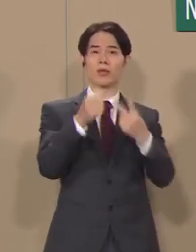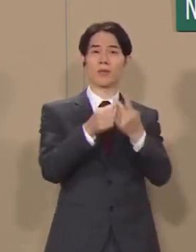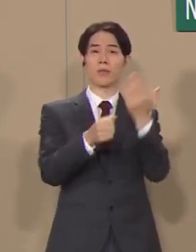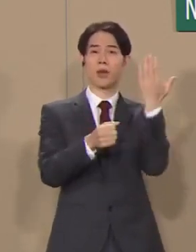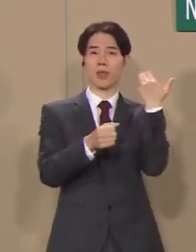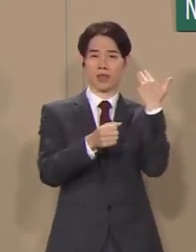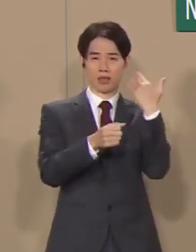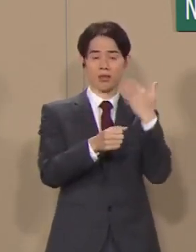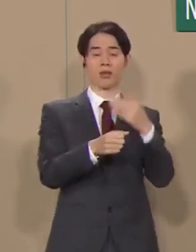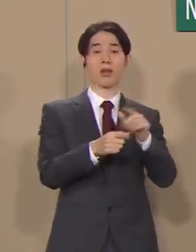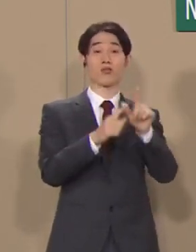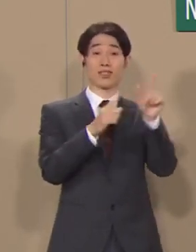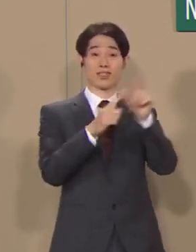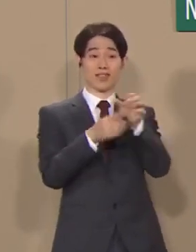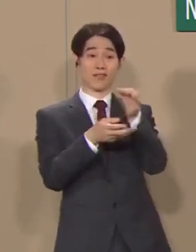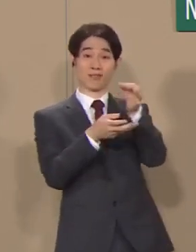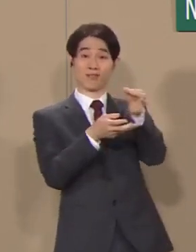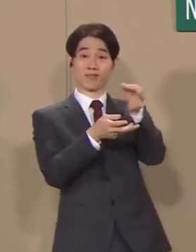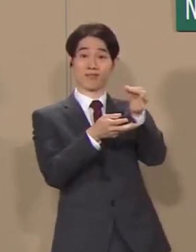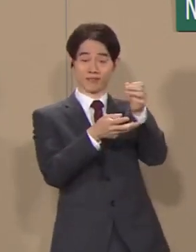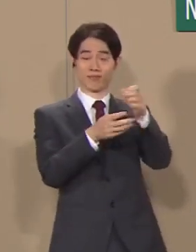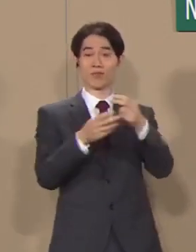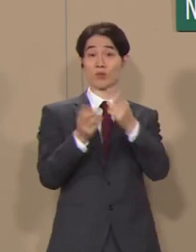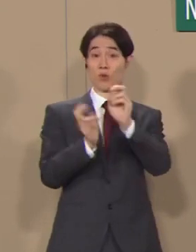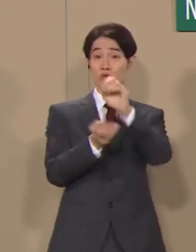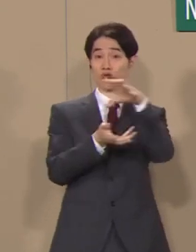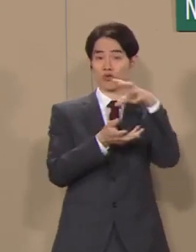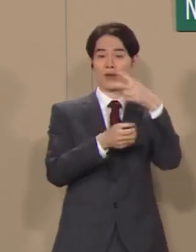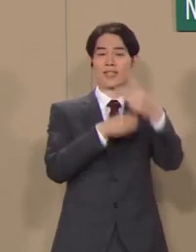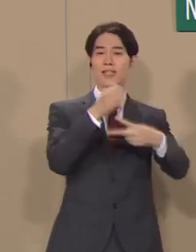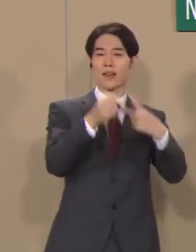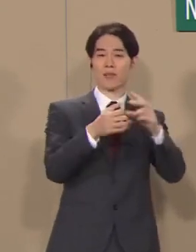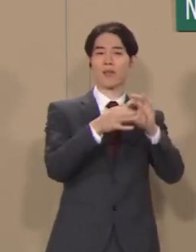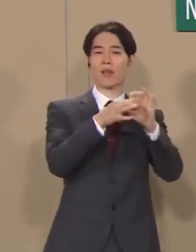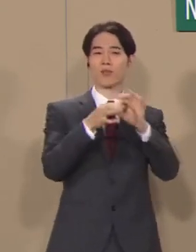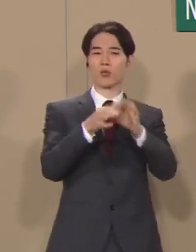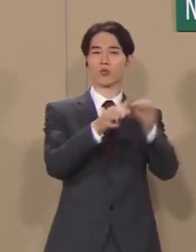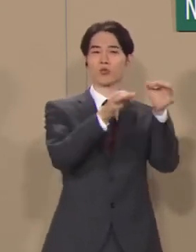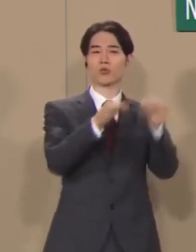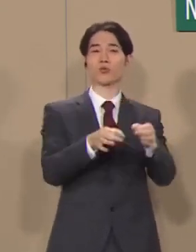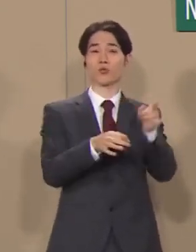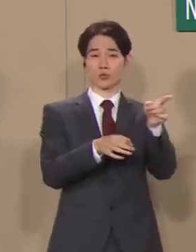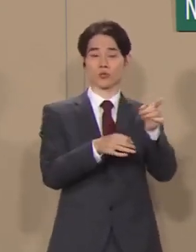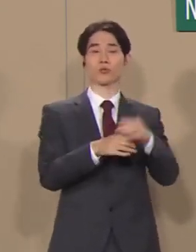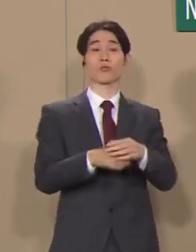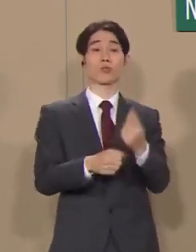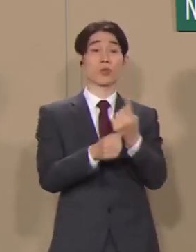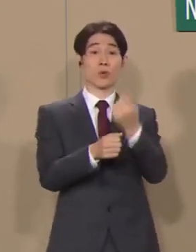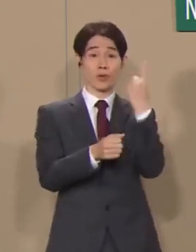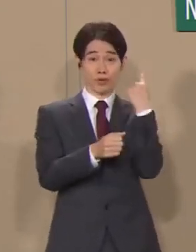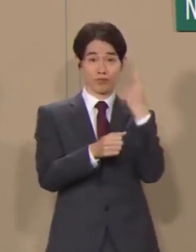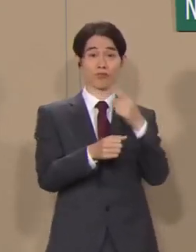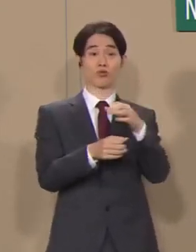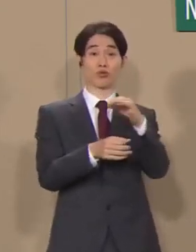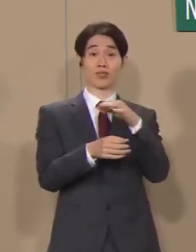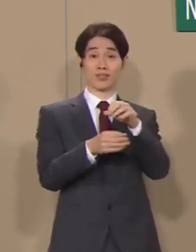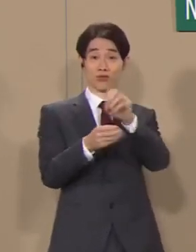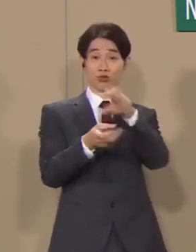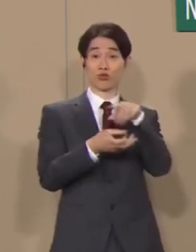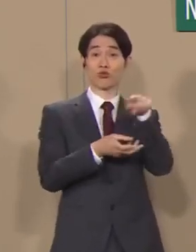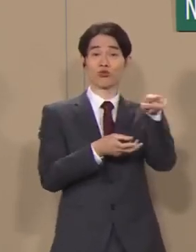nhk の受信料収入は2年連続で減少しています昨年度の nhk 受信料の収入は